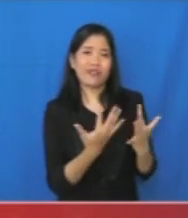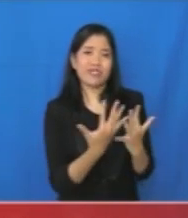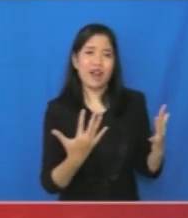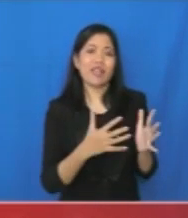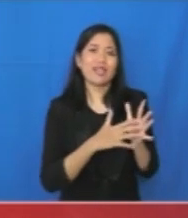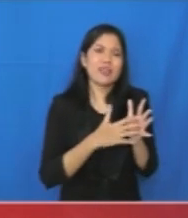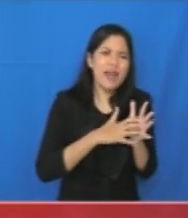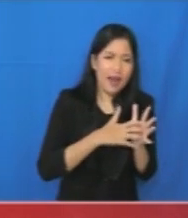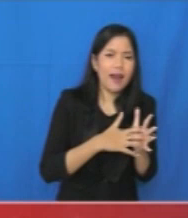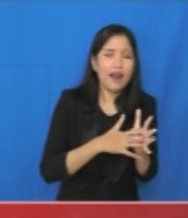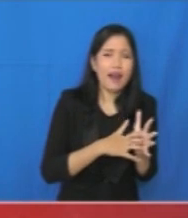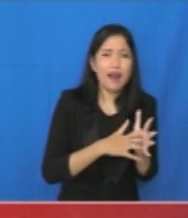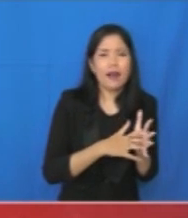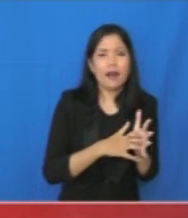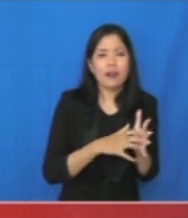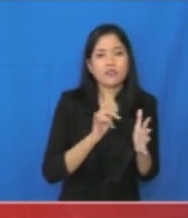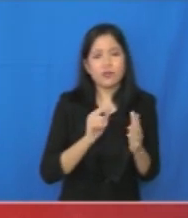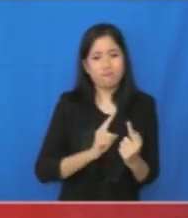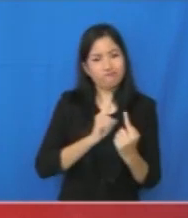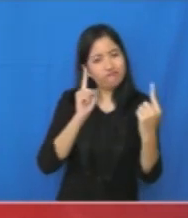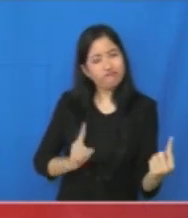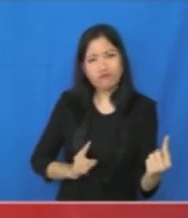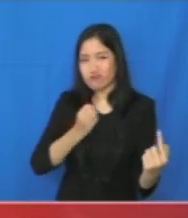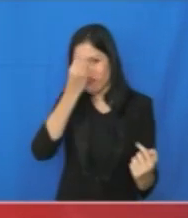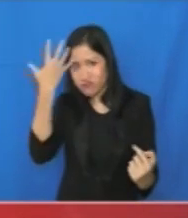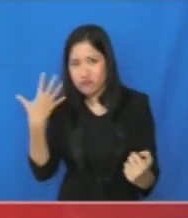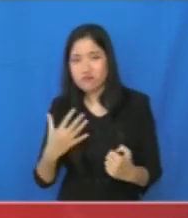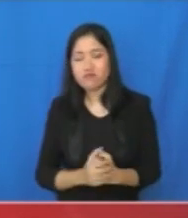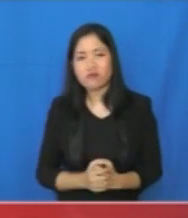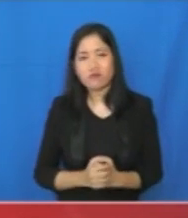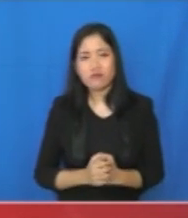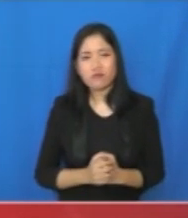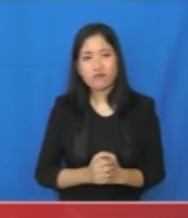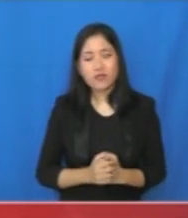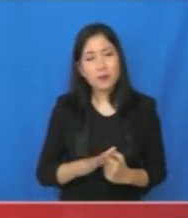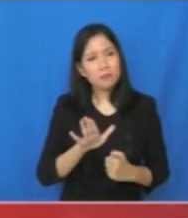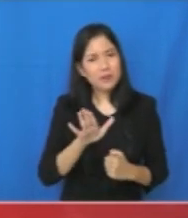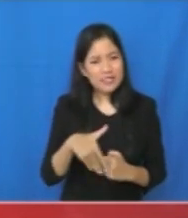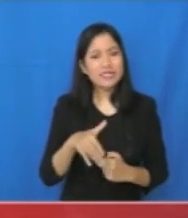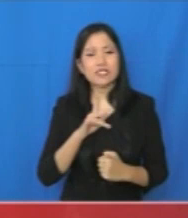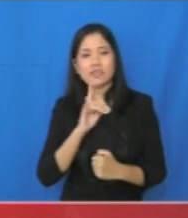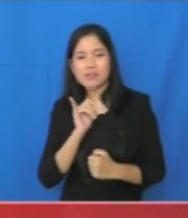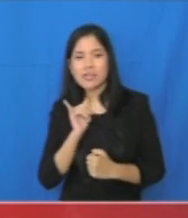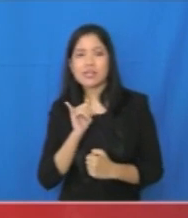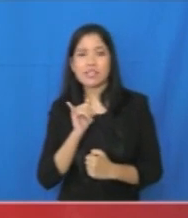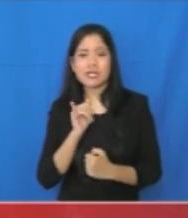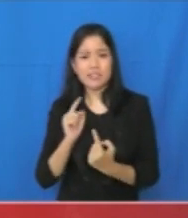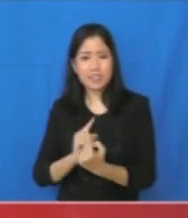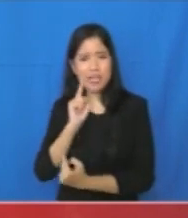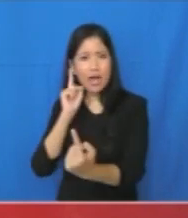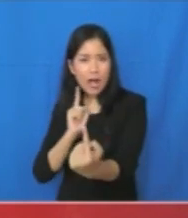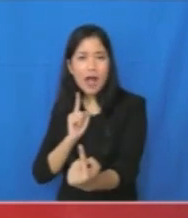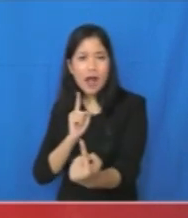yang mengabaikan physical dispensing mengabaikan untuk menjaga